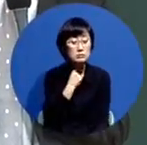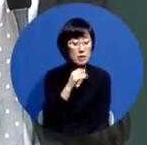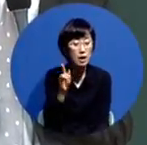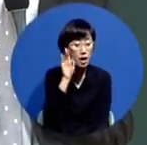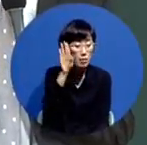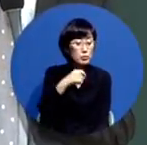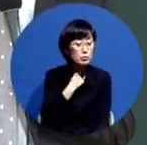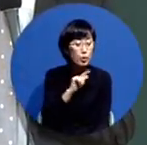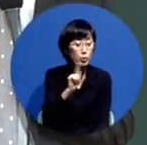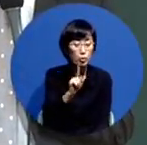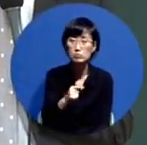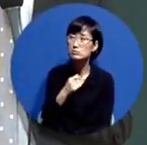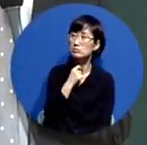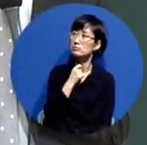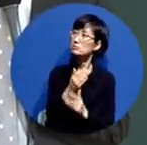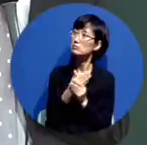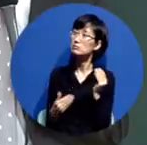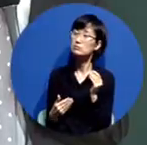모르겠는데요.